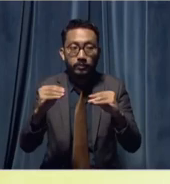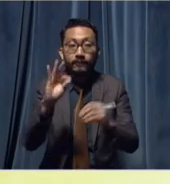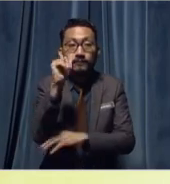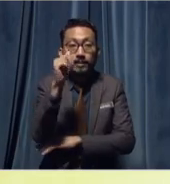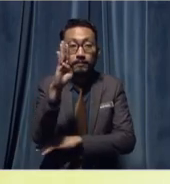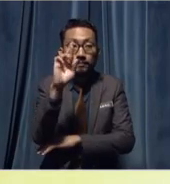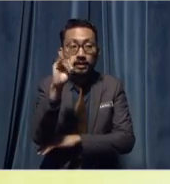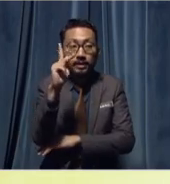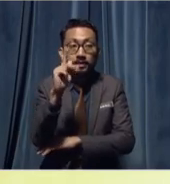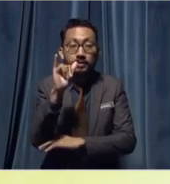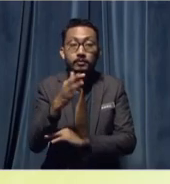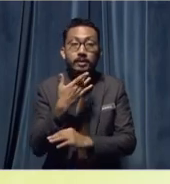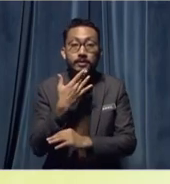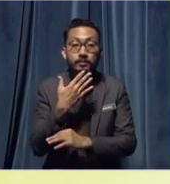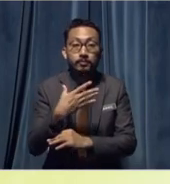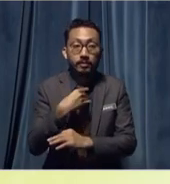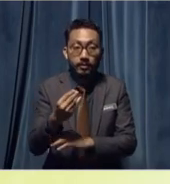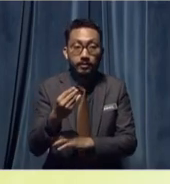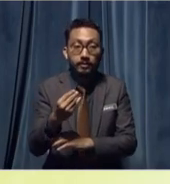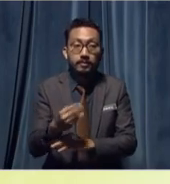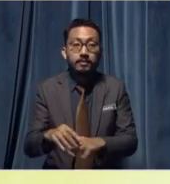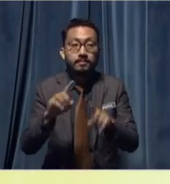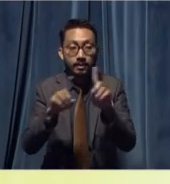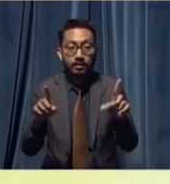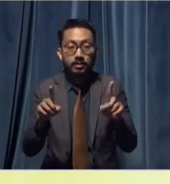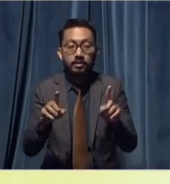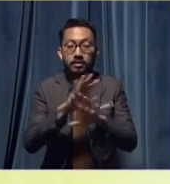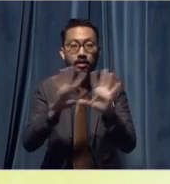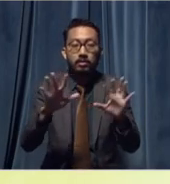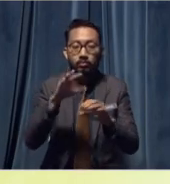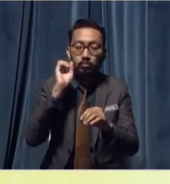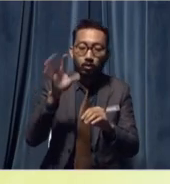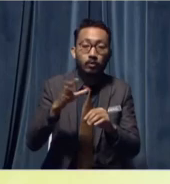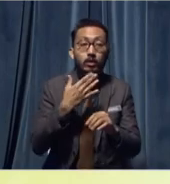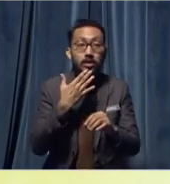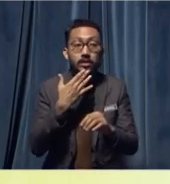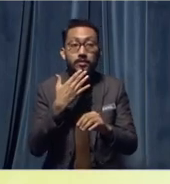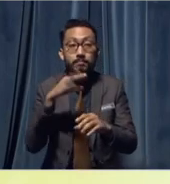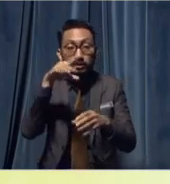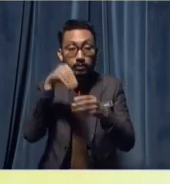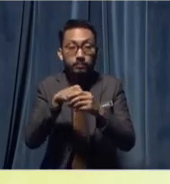tidak melunturkan warna pencelup pada fabrik yang berwarna.